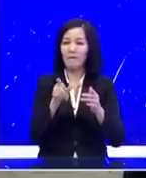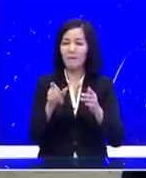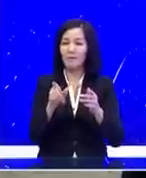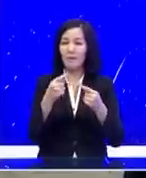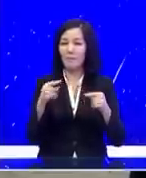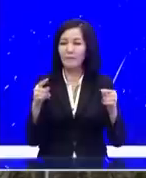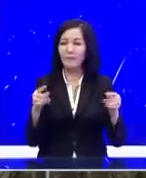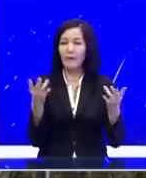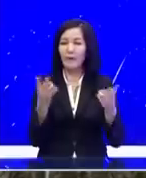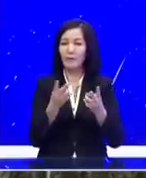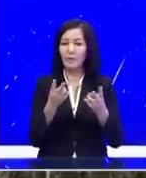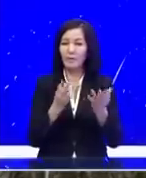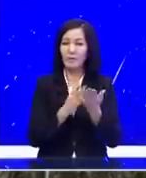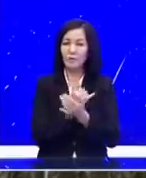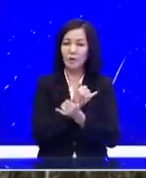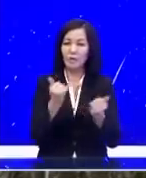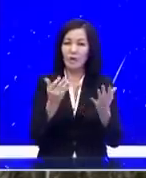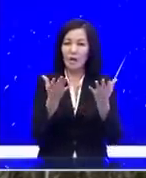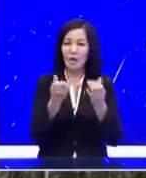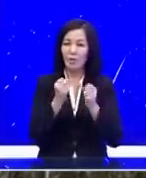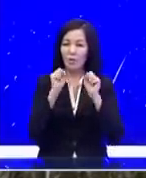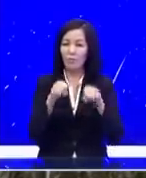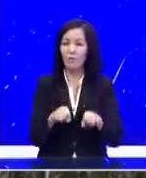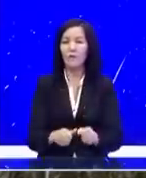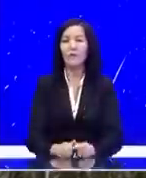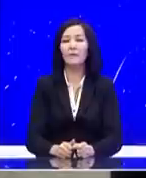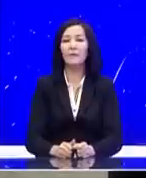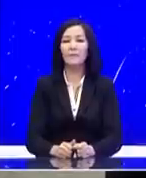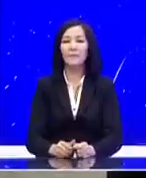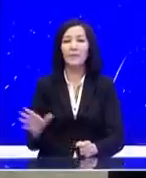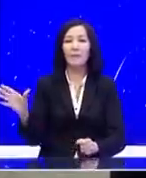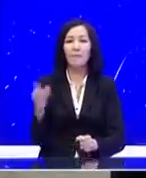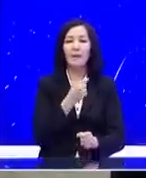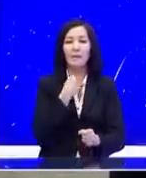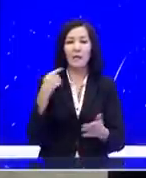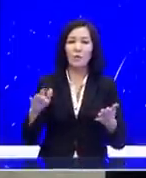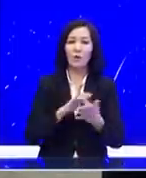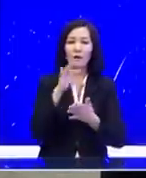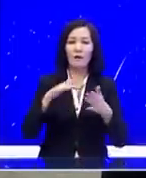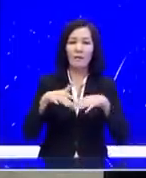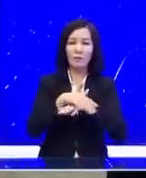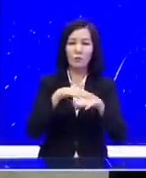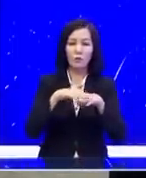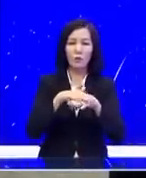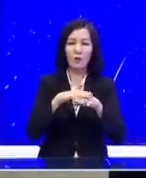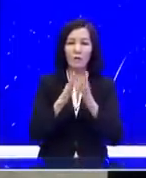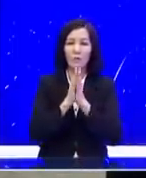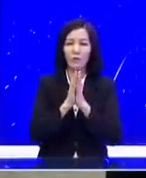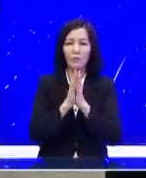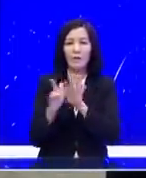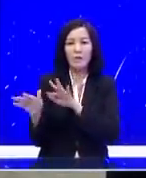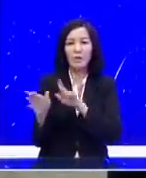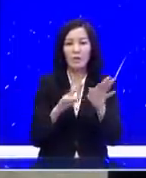да сервистік жұмыстарын атқарады. Барлық Талдықорған қаласының тұрғындарына айтатынымын, осы